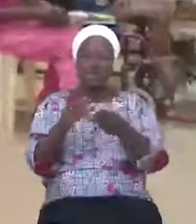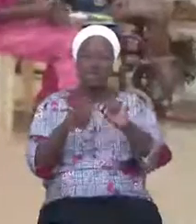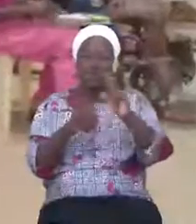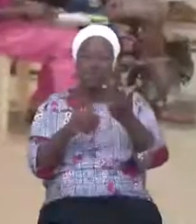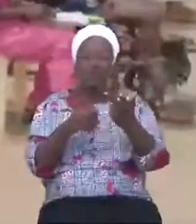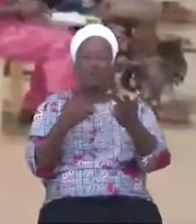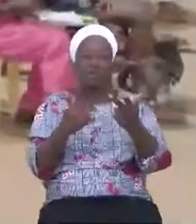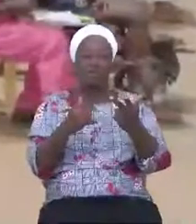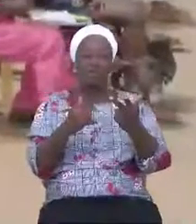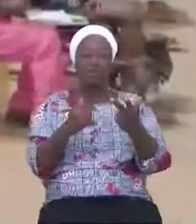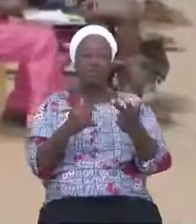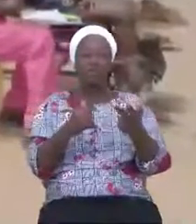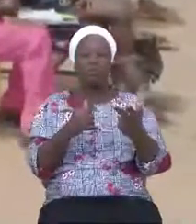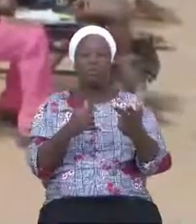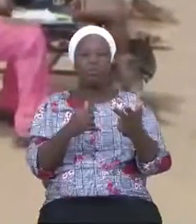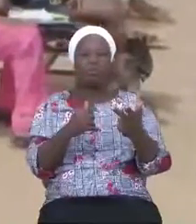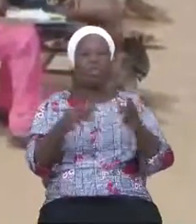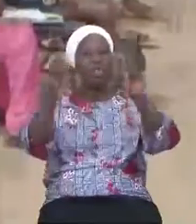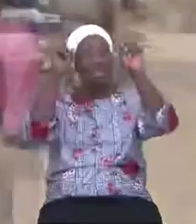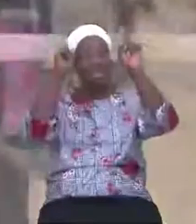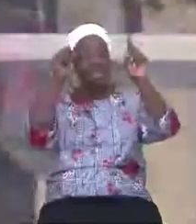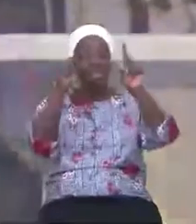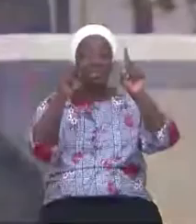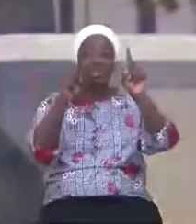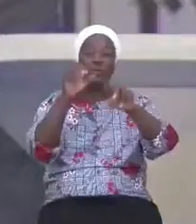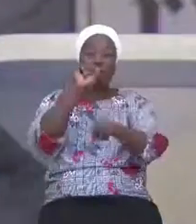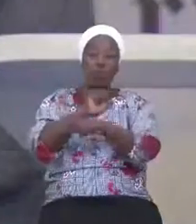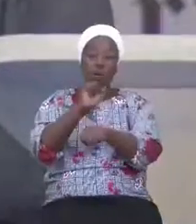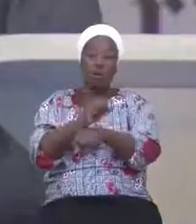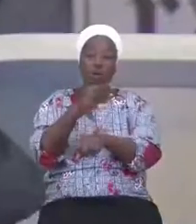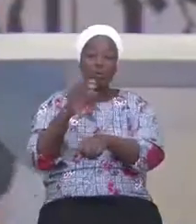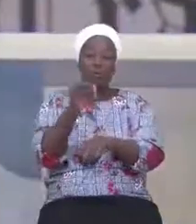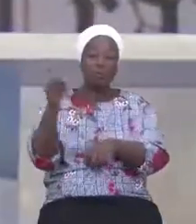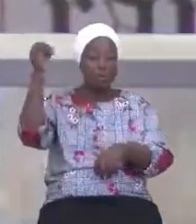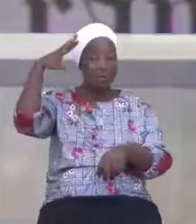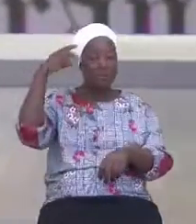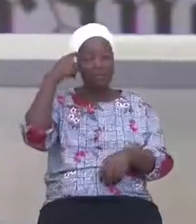maintenant, sa mission de grâce pour notre